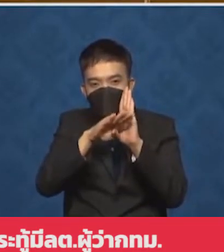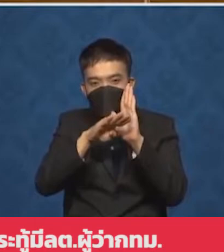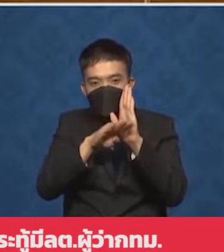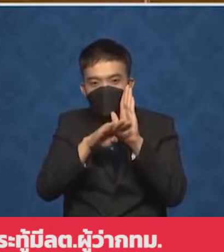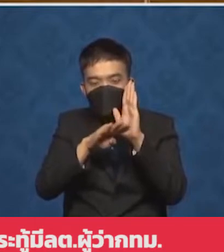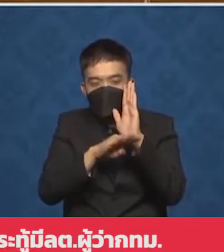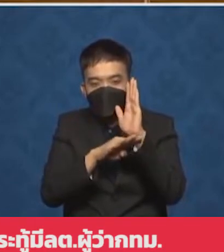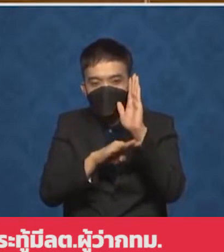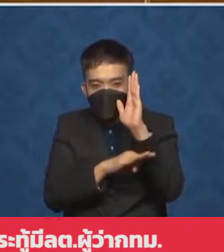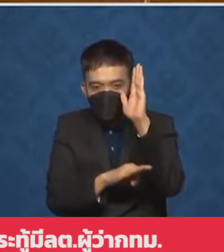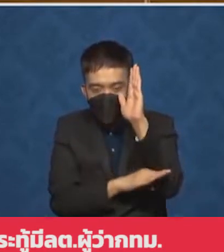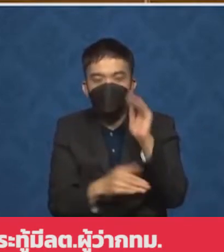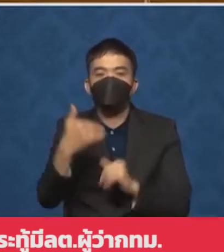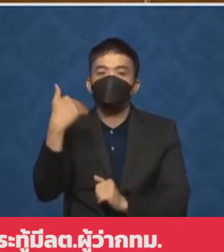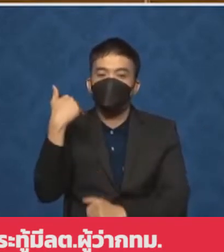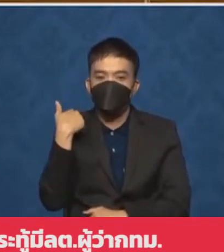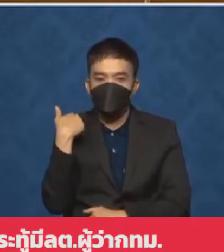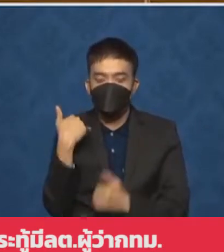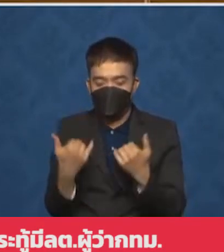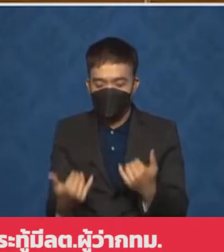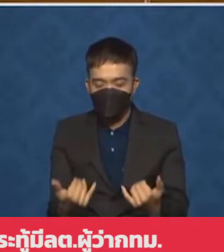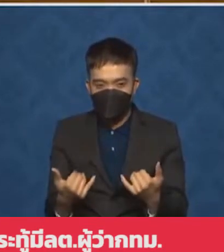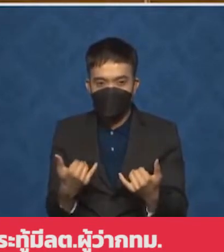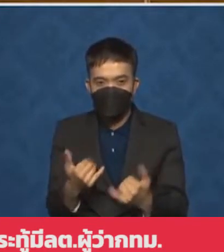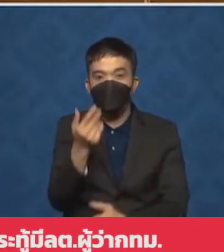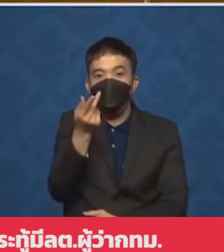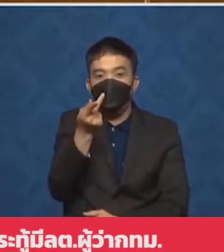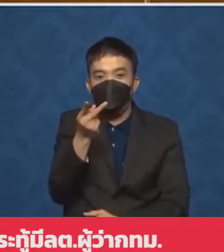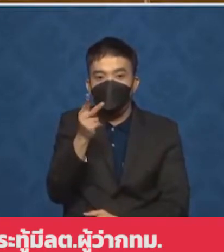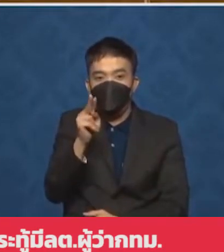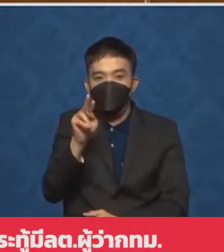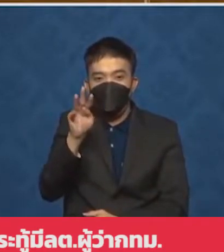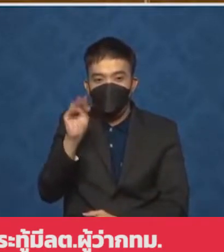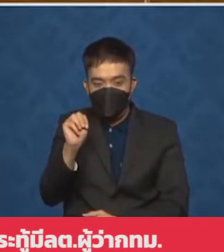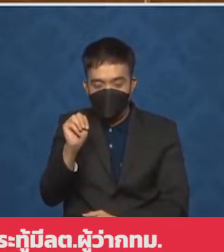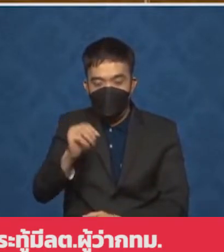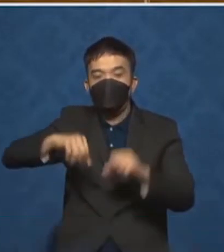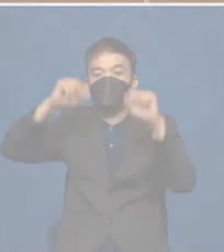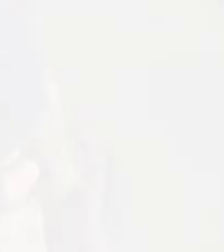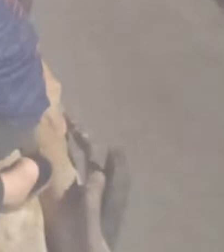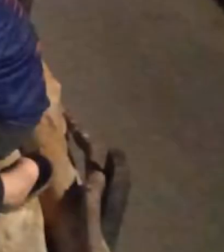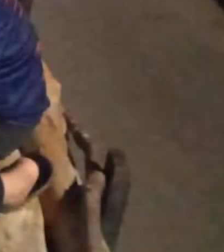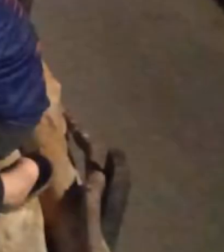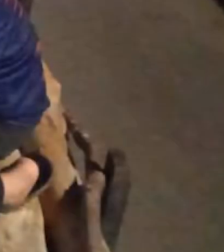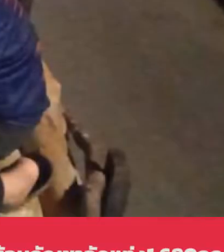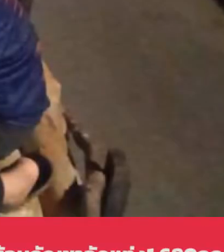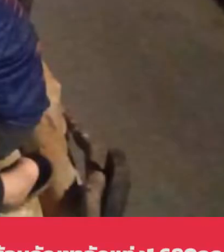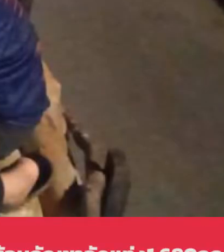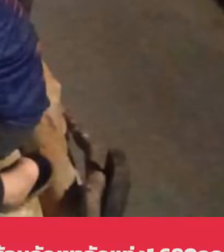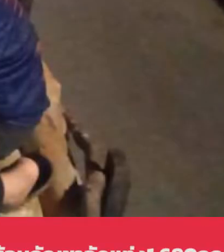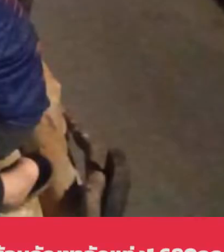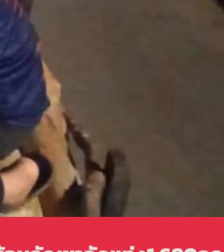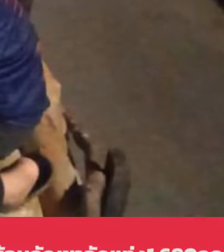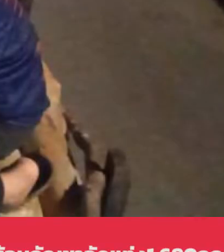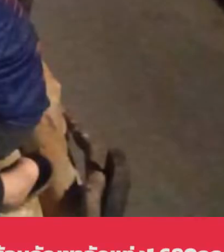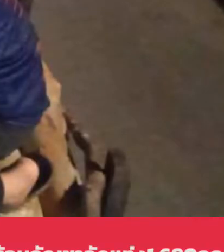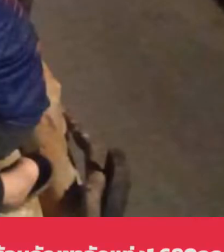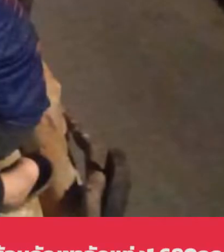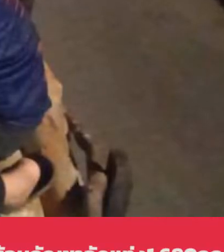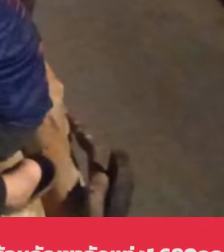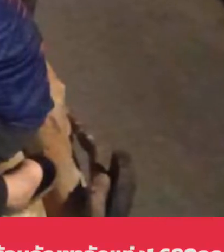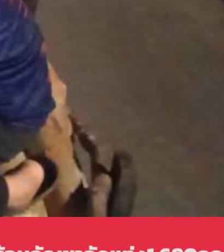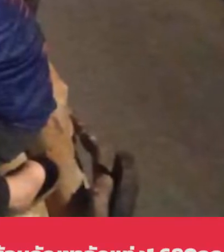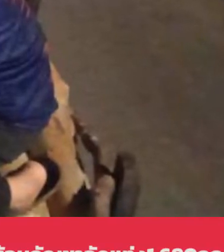รป้องกันความเสี่ยงให้มีรายได้เหมาะสมกับต้นทุนไม่แทรกแซงกลไกตลาดล่าสุด